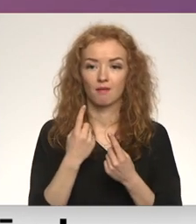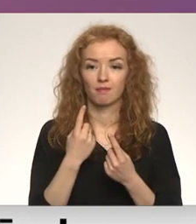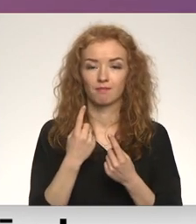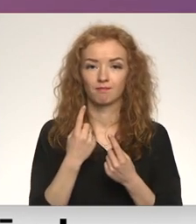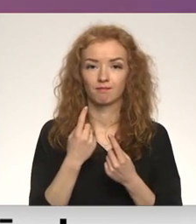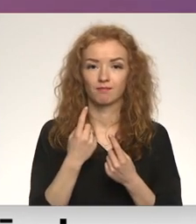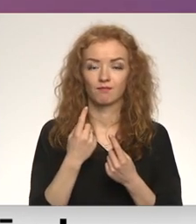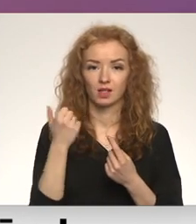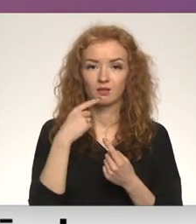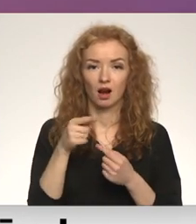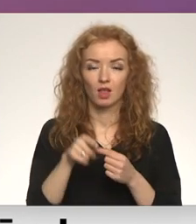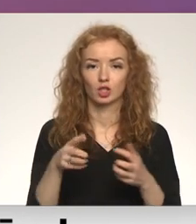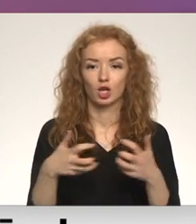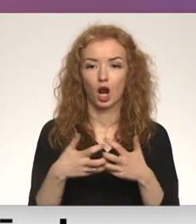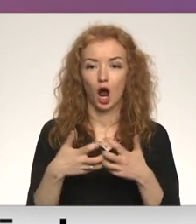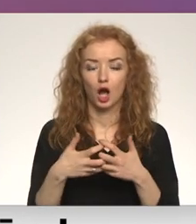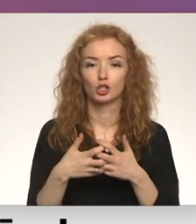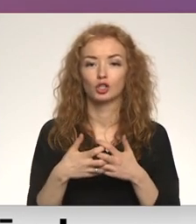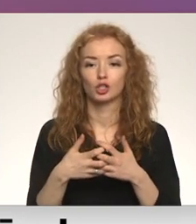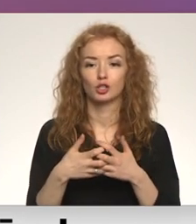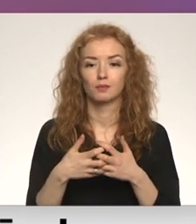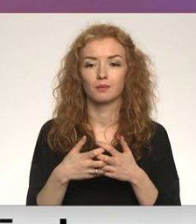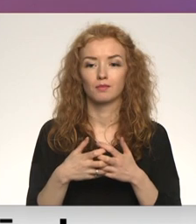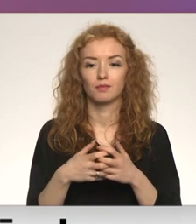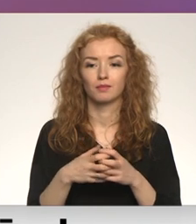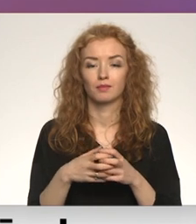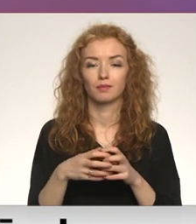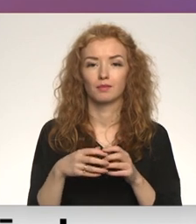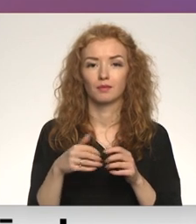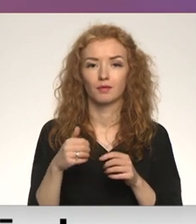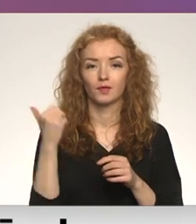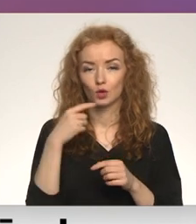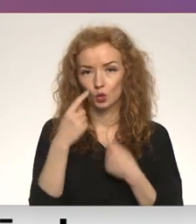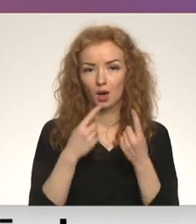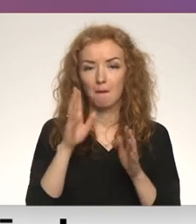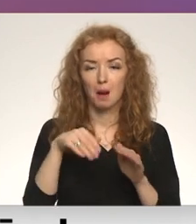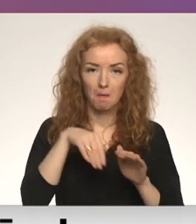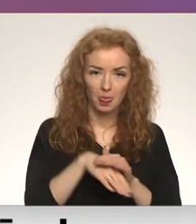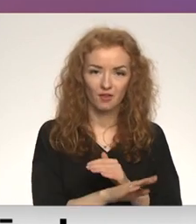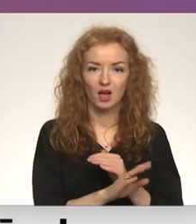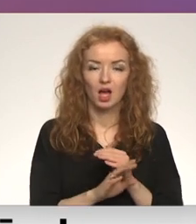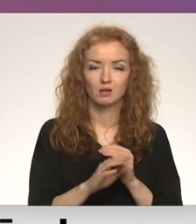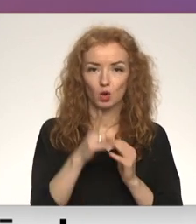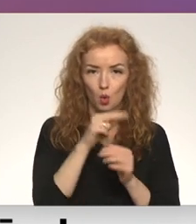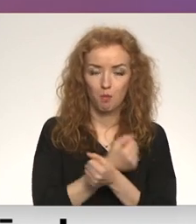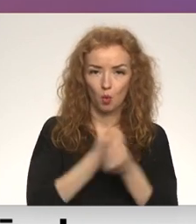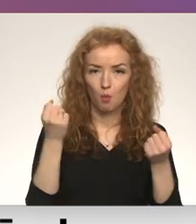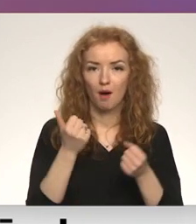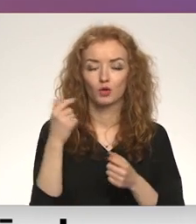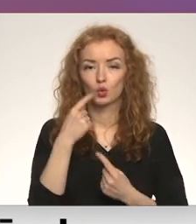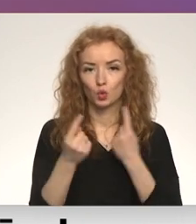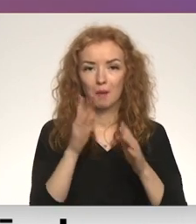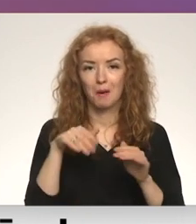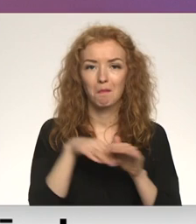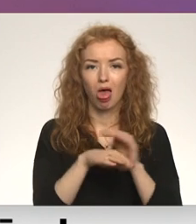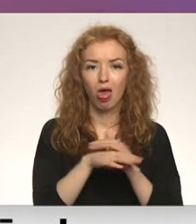par karu, viņi runā par patversmēm no bumbām, viņi runā no bēgļu gaitām, viņi